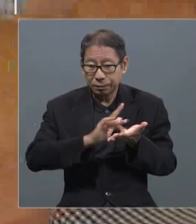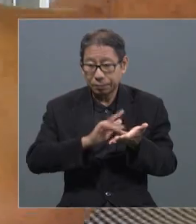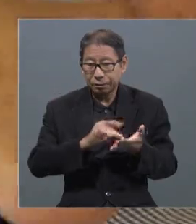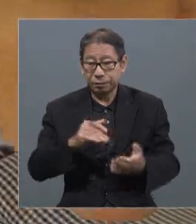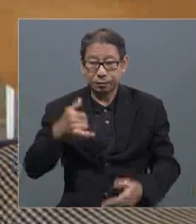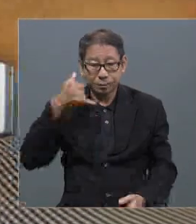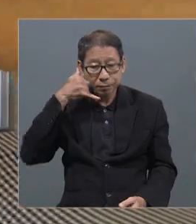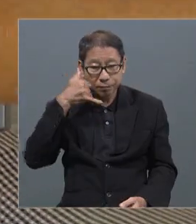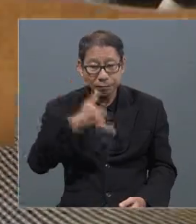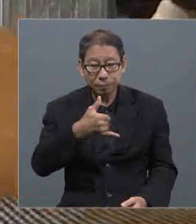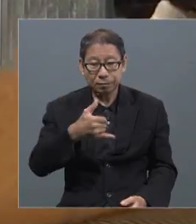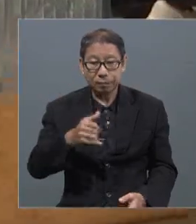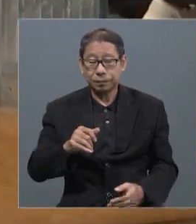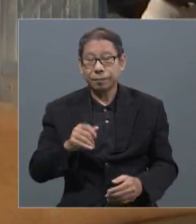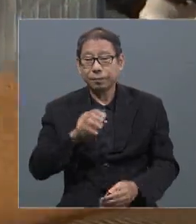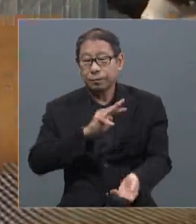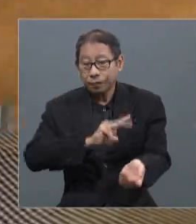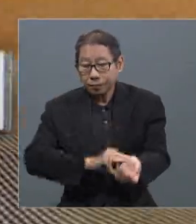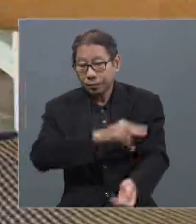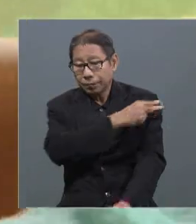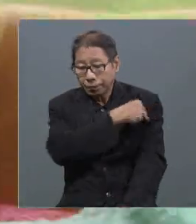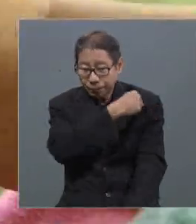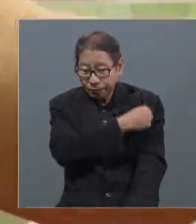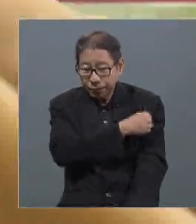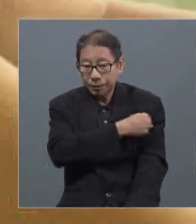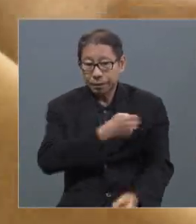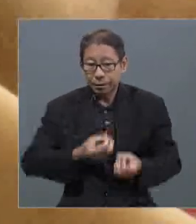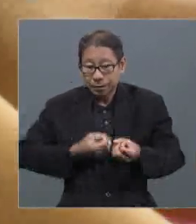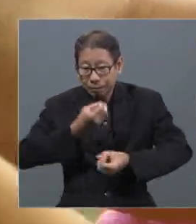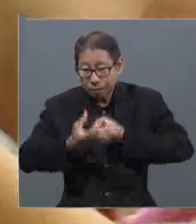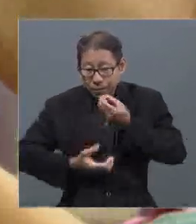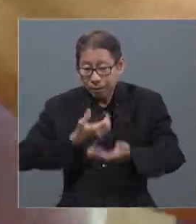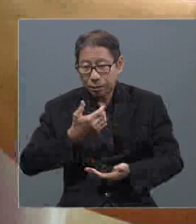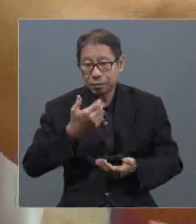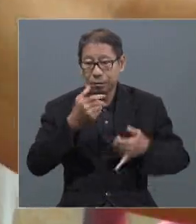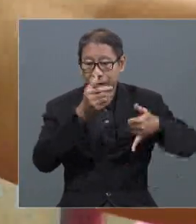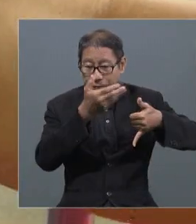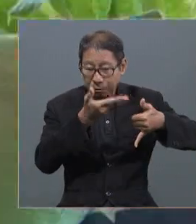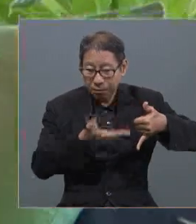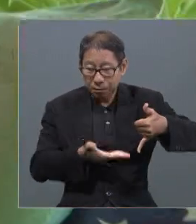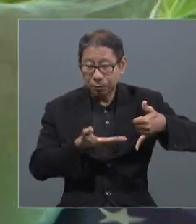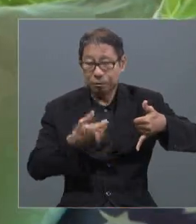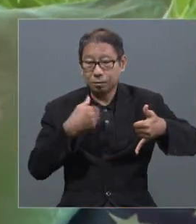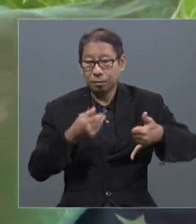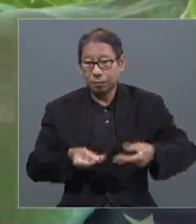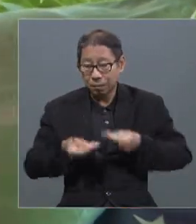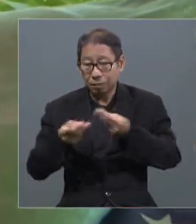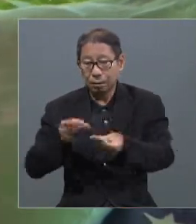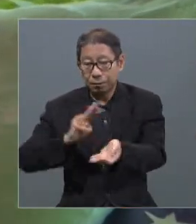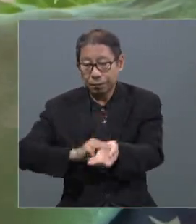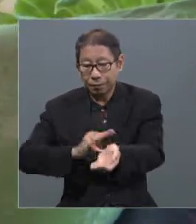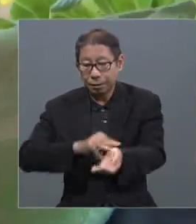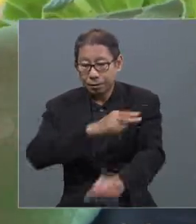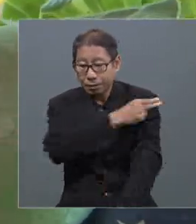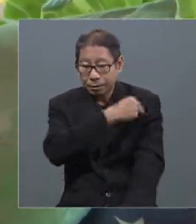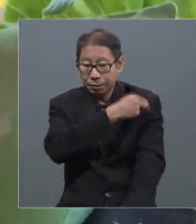CC Link เพื่อติดต่อแพทย์บอกอาการหรือแม้กระทั่งถ่ายภาพลักษณะอาการให้ทางแพทย์ได้ตรวจส